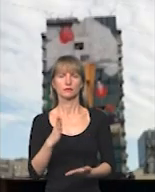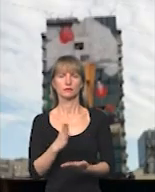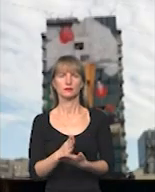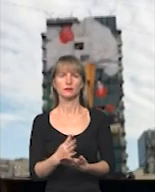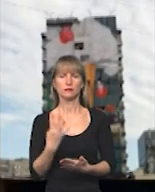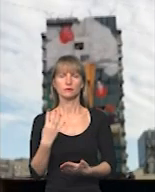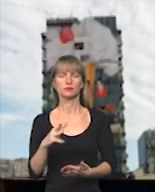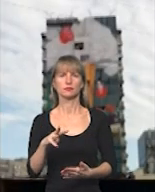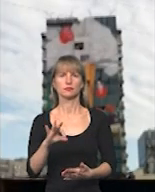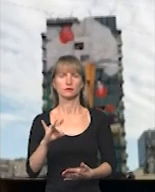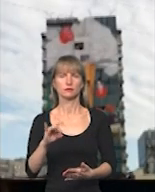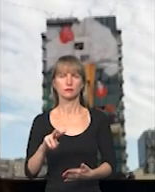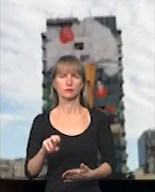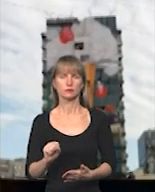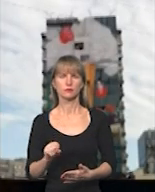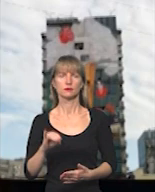4 мурали.